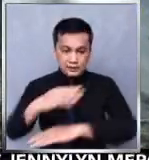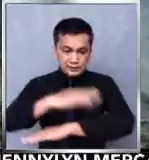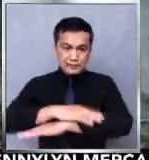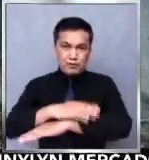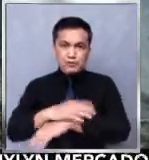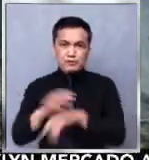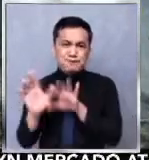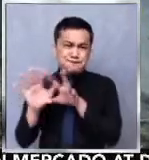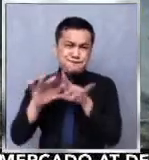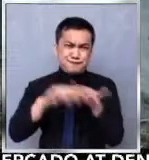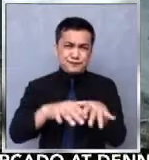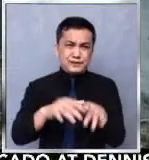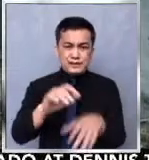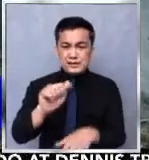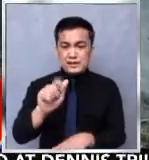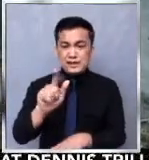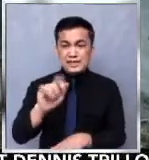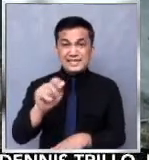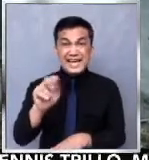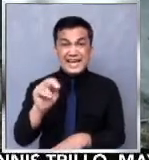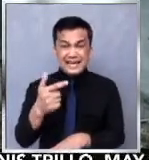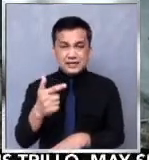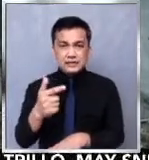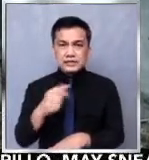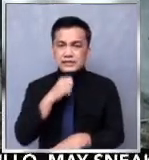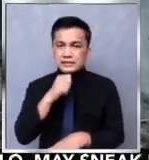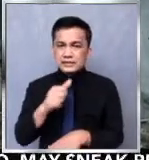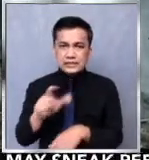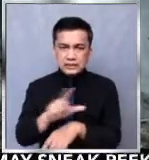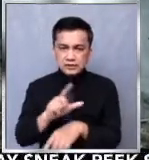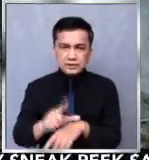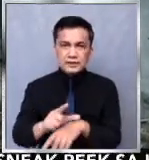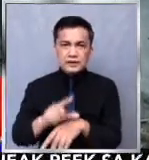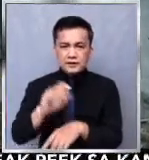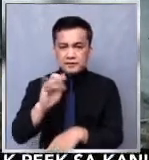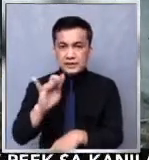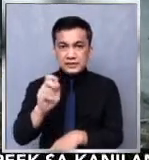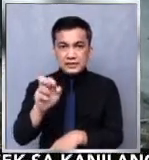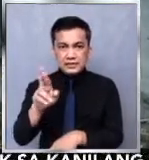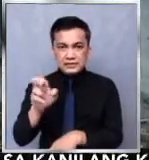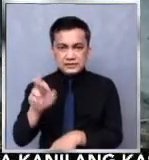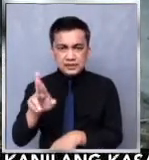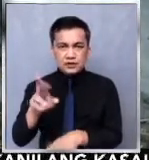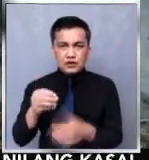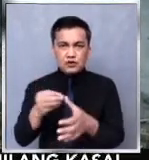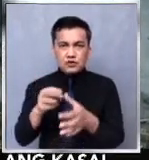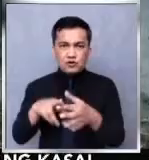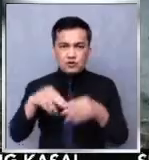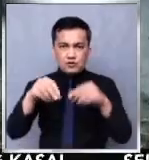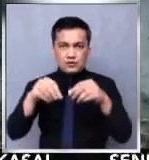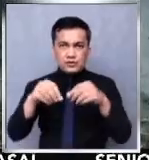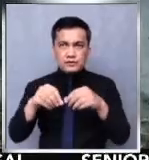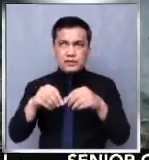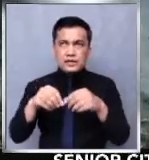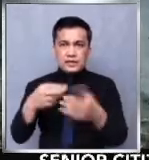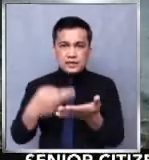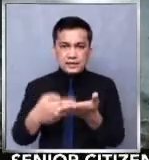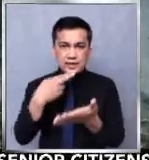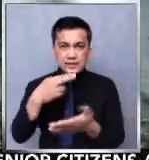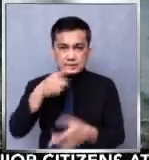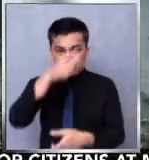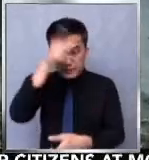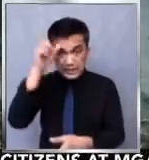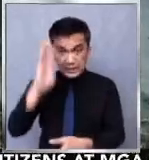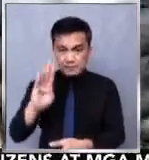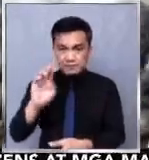Hindi ito lupa, fertilizer, asfalto o abo. Ito yung tinatawag na rice black bag o alitangya sa mga